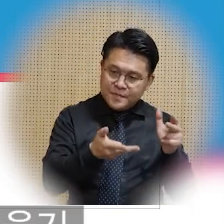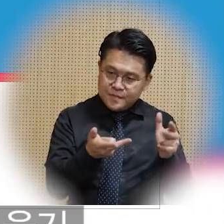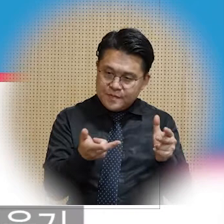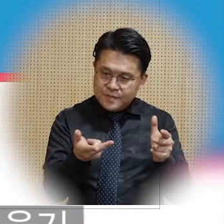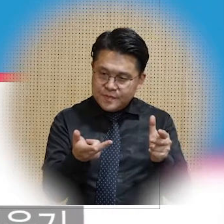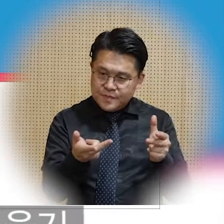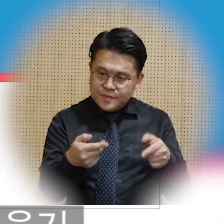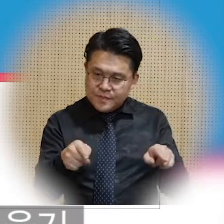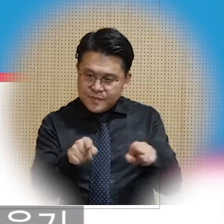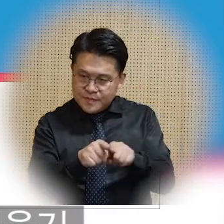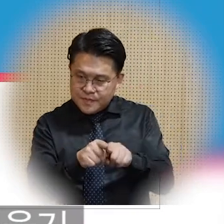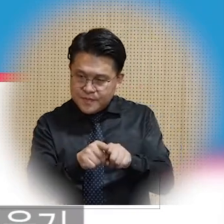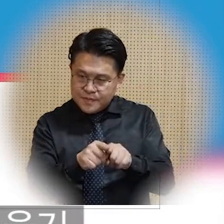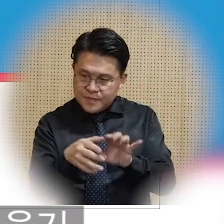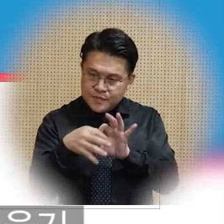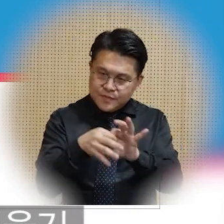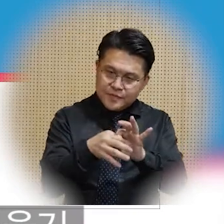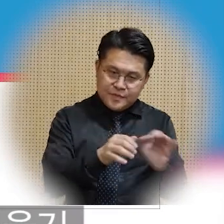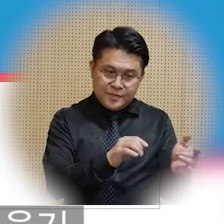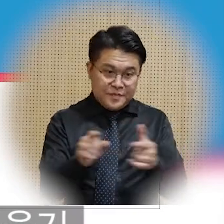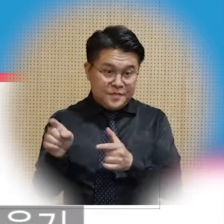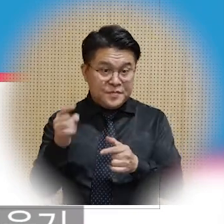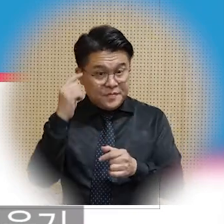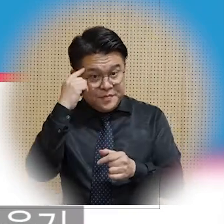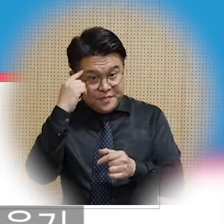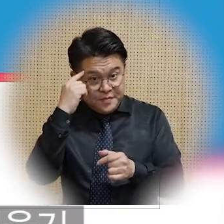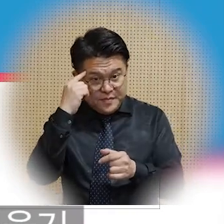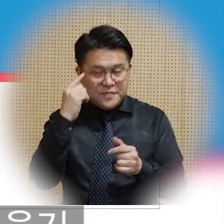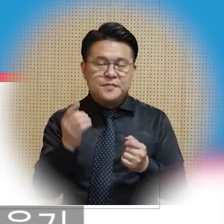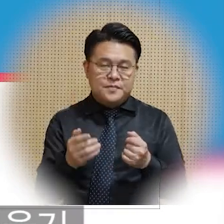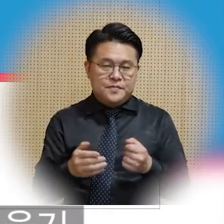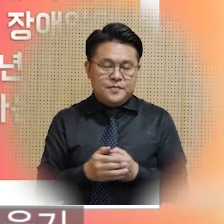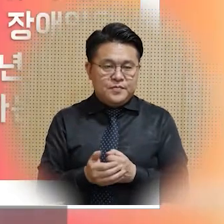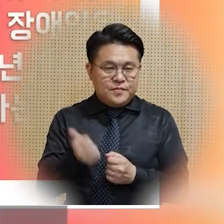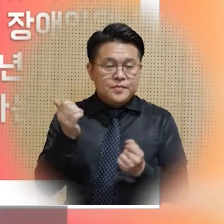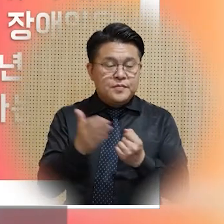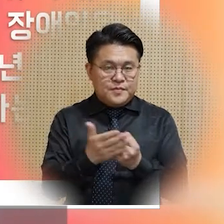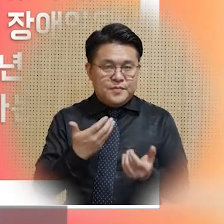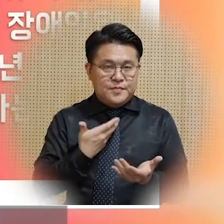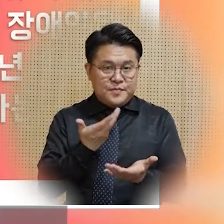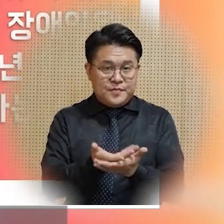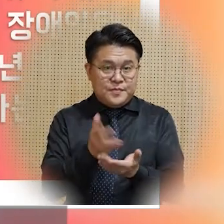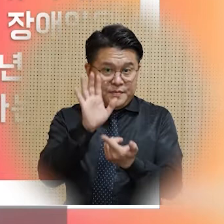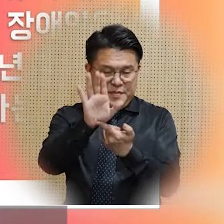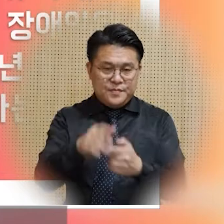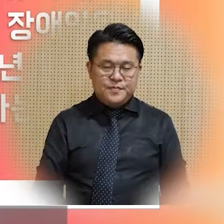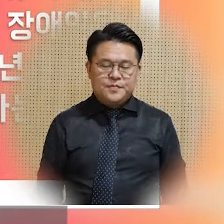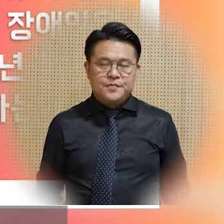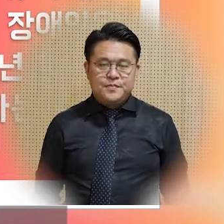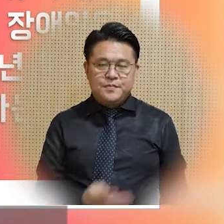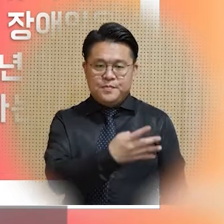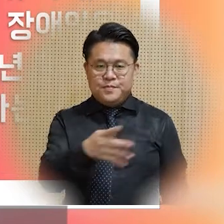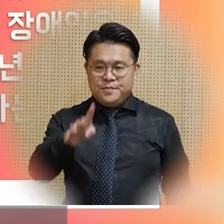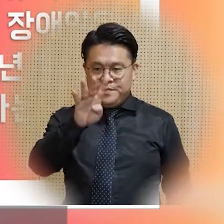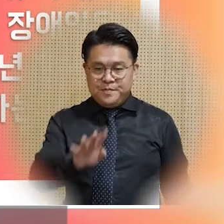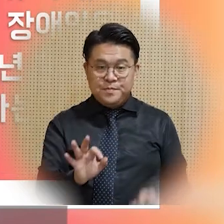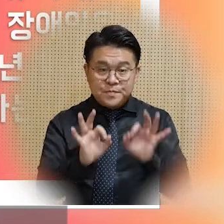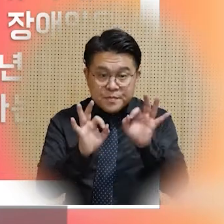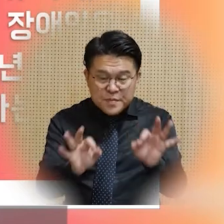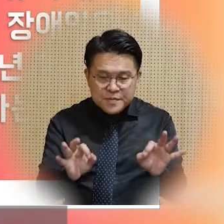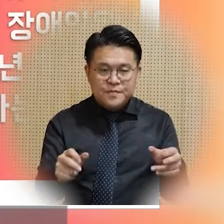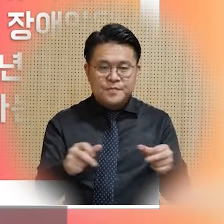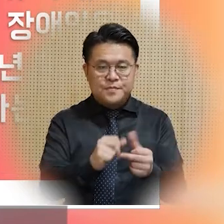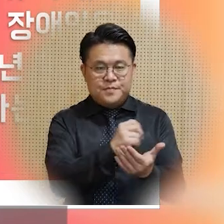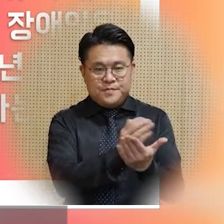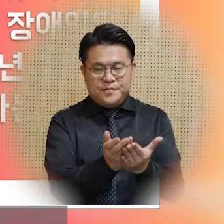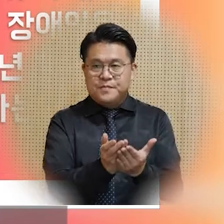어떻게 접목을 시킬 수 있을지 고민들을 해보시면 좋을 것 같아서 자료를 준비해 봤습니다. 자, 지금 표를 보시면 아시겠지만 전체